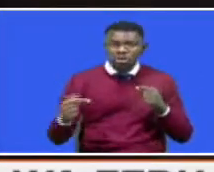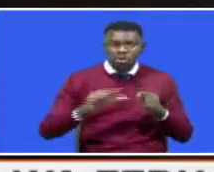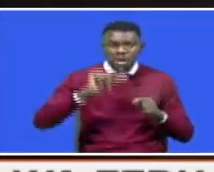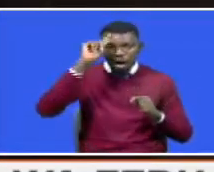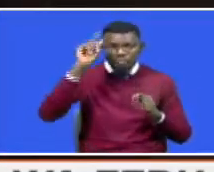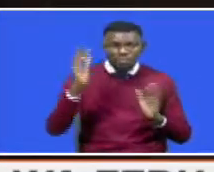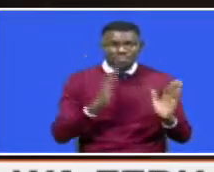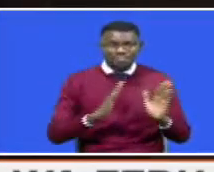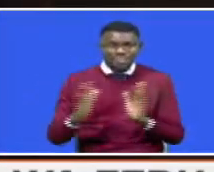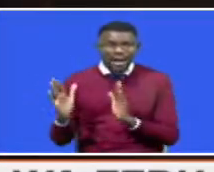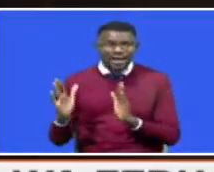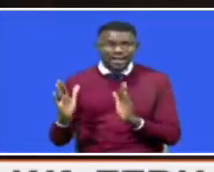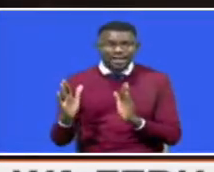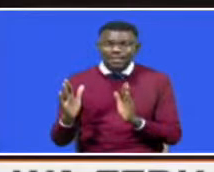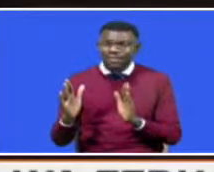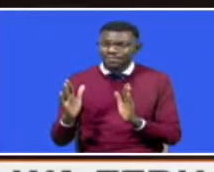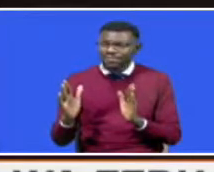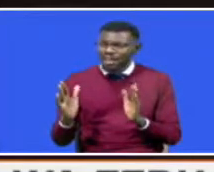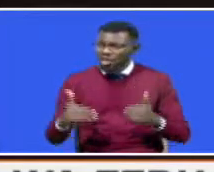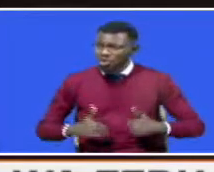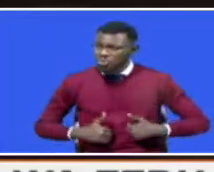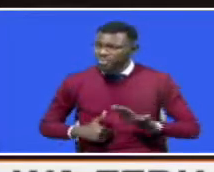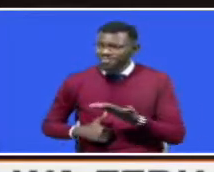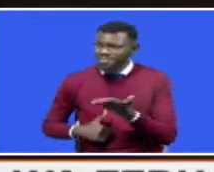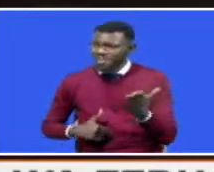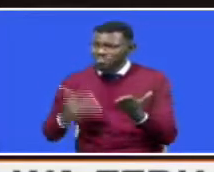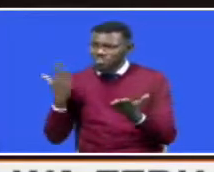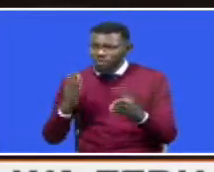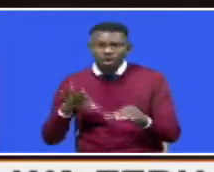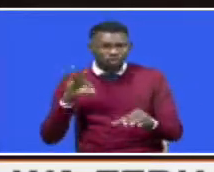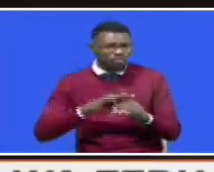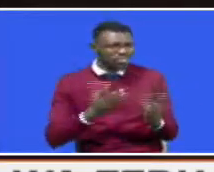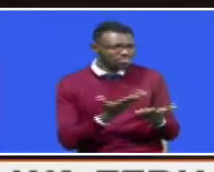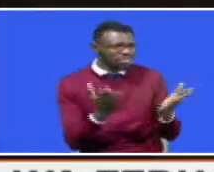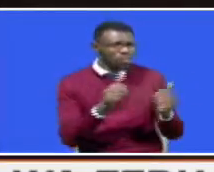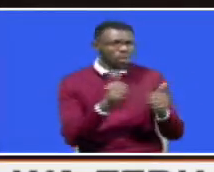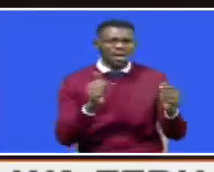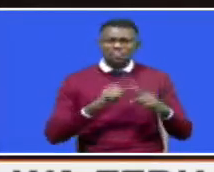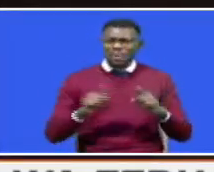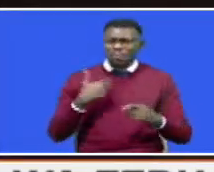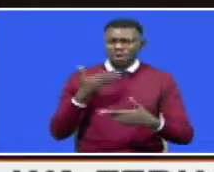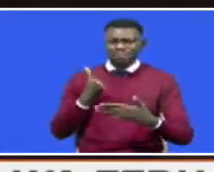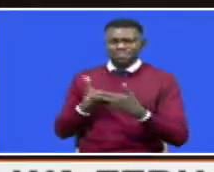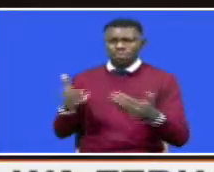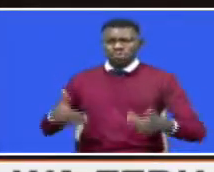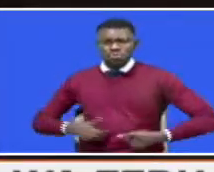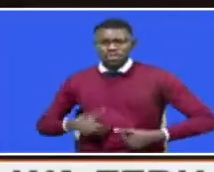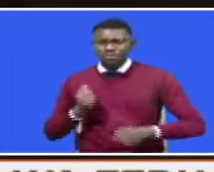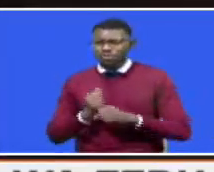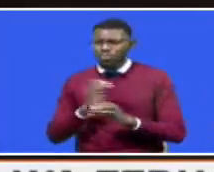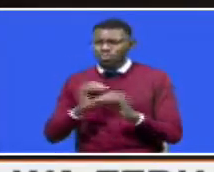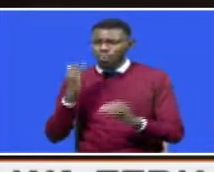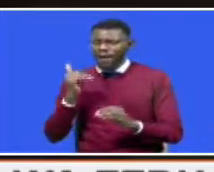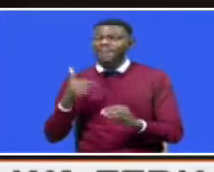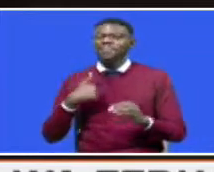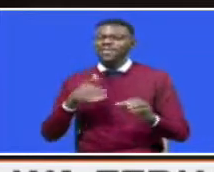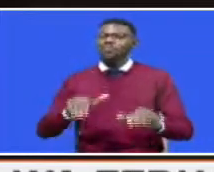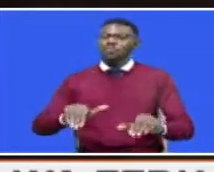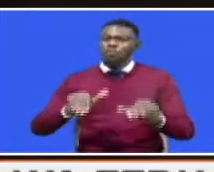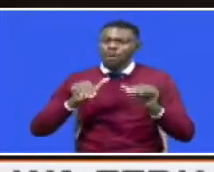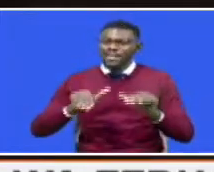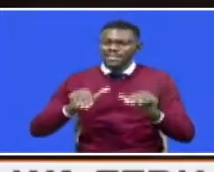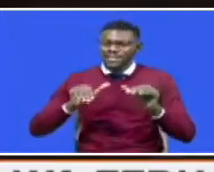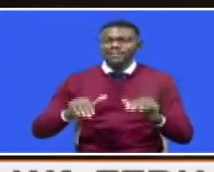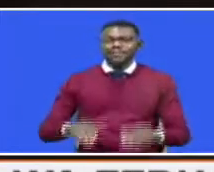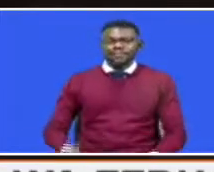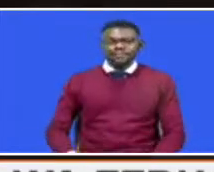serikali kuwapatia hawa vijana ambao waliwapigia kura ati ajira. I am waiting for the